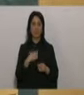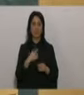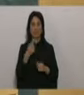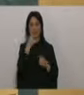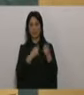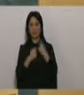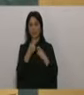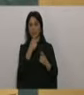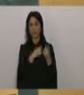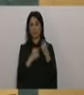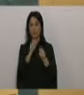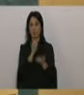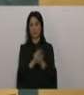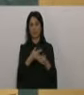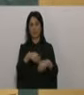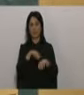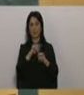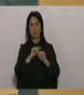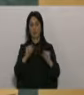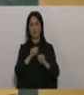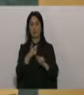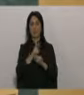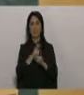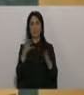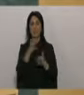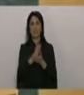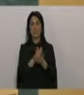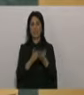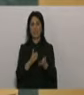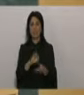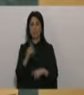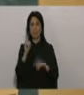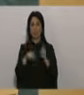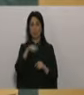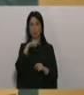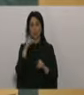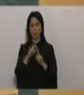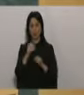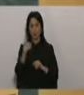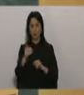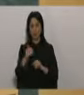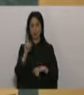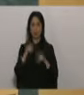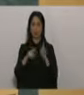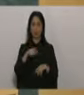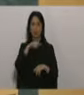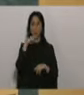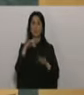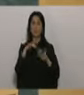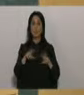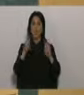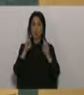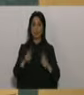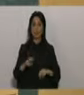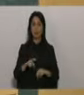მესიჯებზე, რომელსაც გვთავაზობს ოპოზიციის ძალიან დიდი ნაწილი. ზოგი რუსული ნარატივით, ზოგი რუსული საქმით,